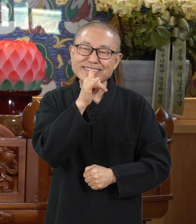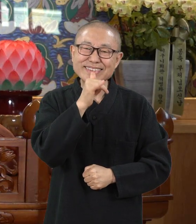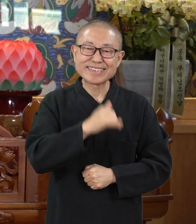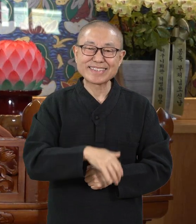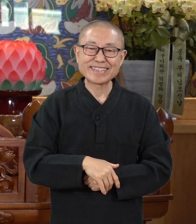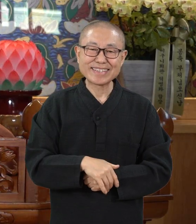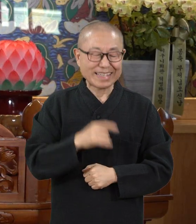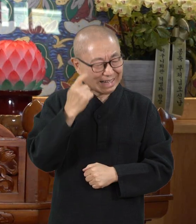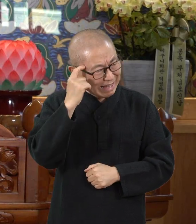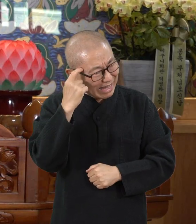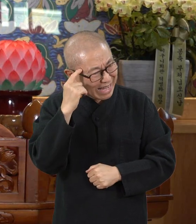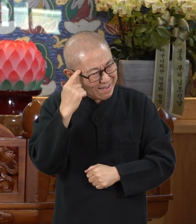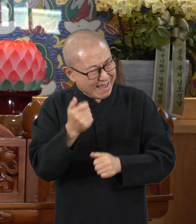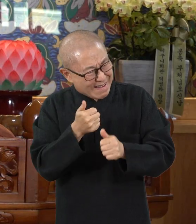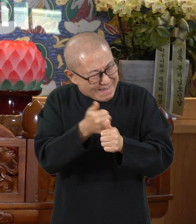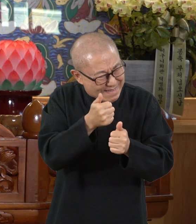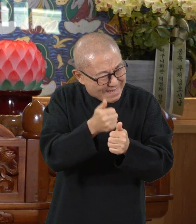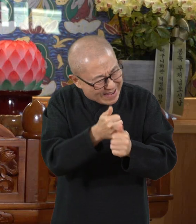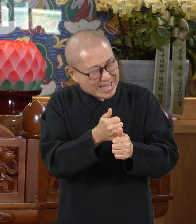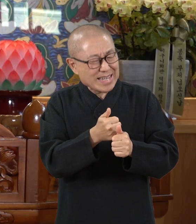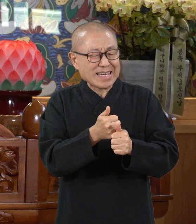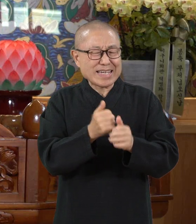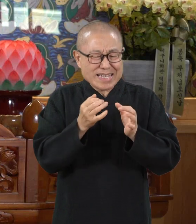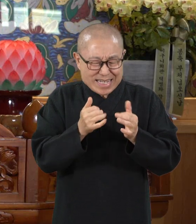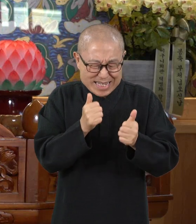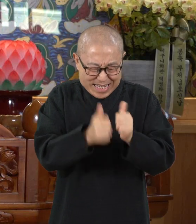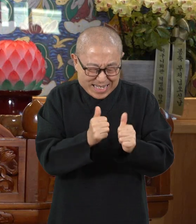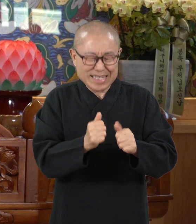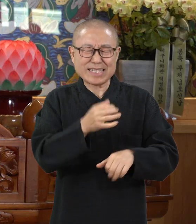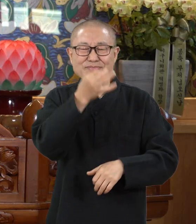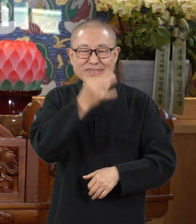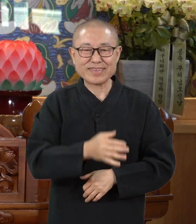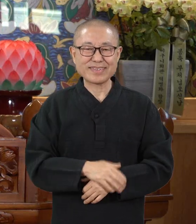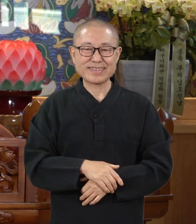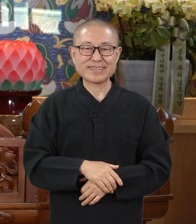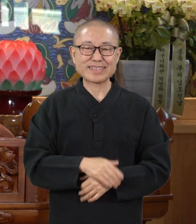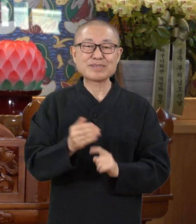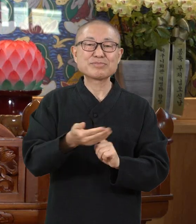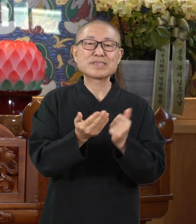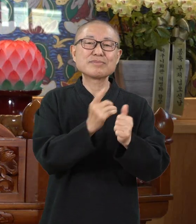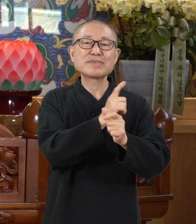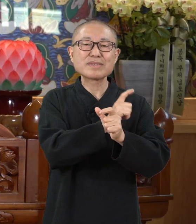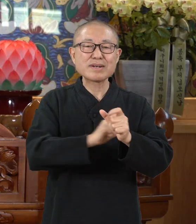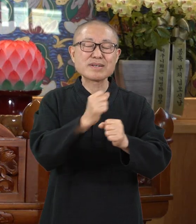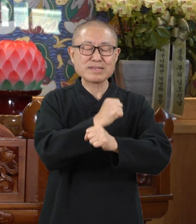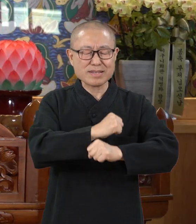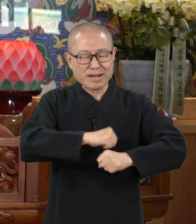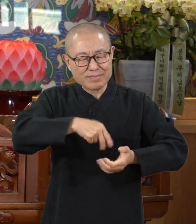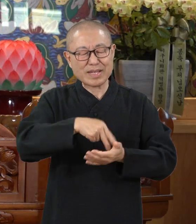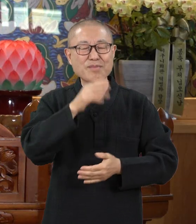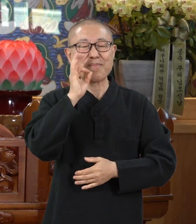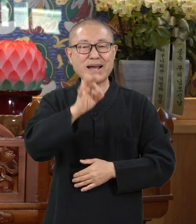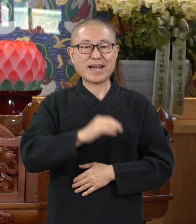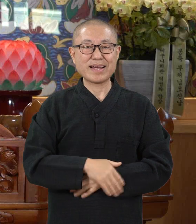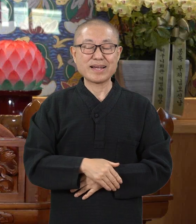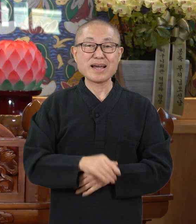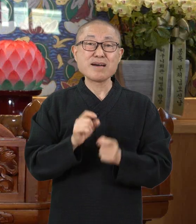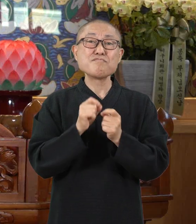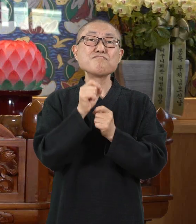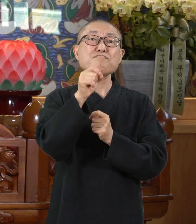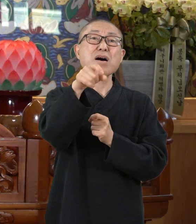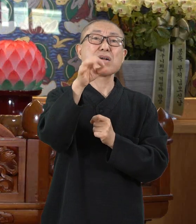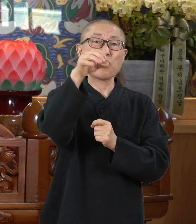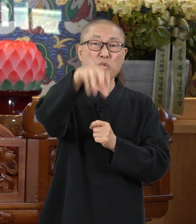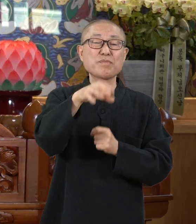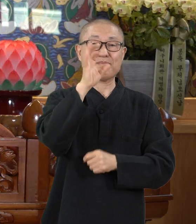힘들어하면서 이 세상을 살거든요. 그러니까 부처님은 더 넓게 보라는 것이죠. 그리고 더 멀리